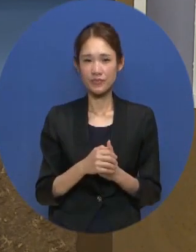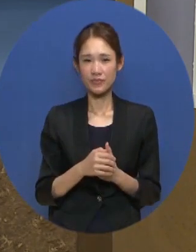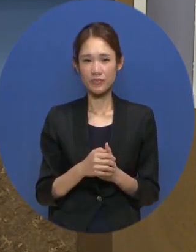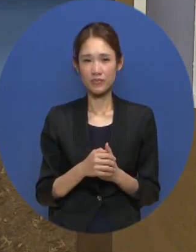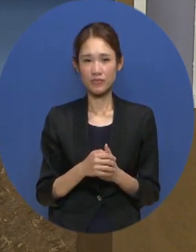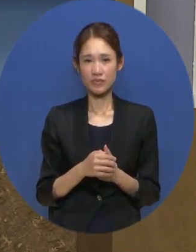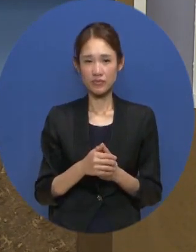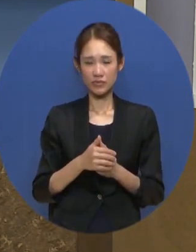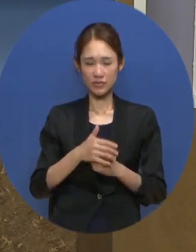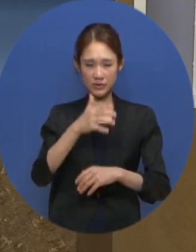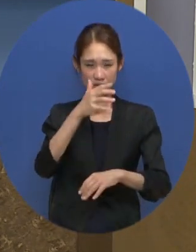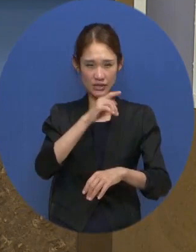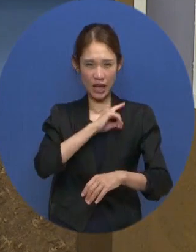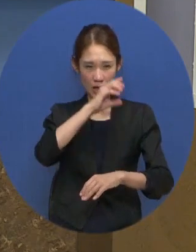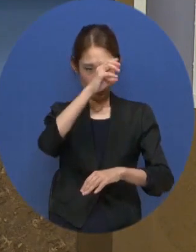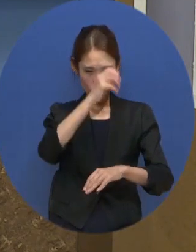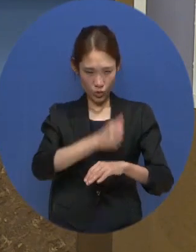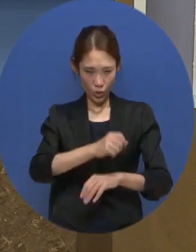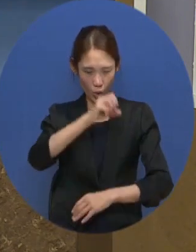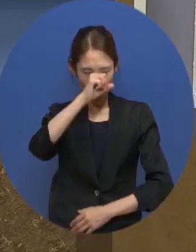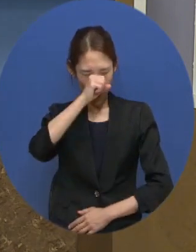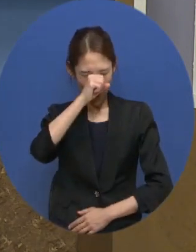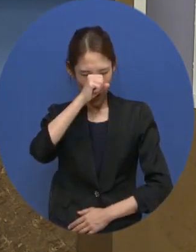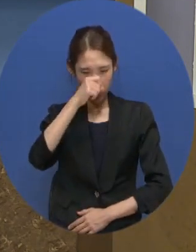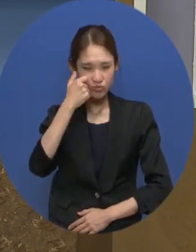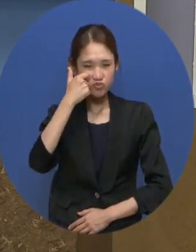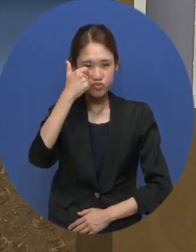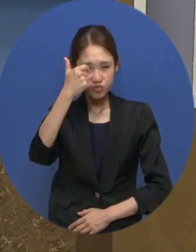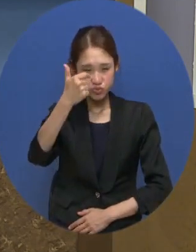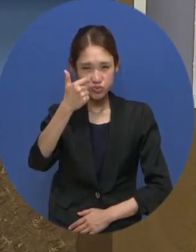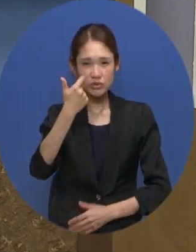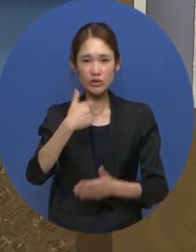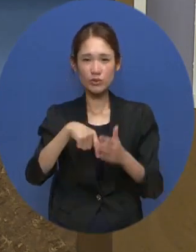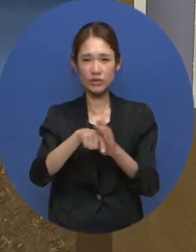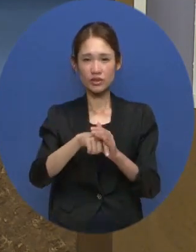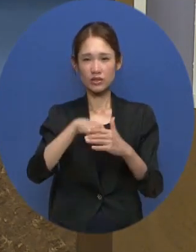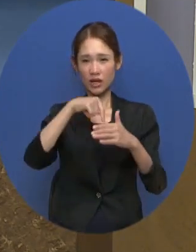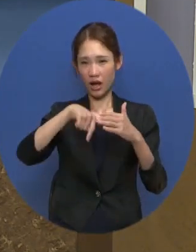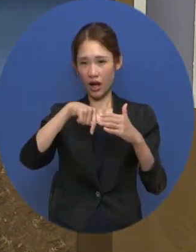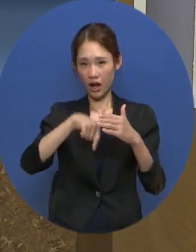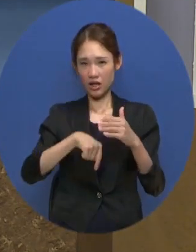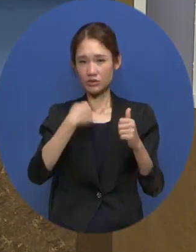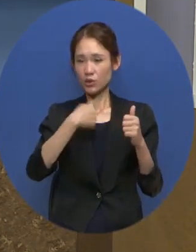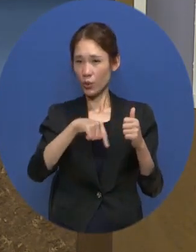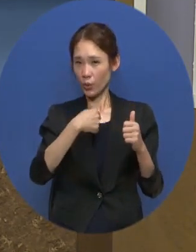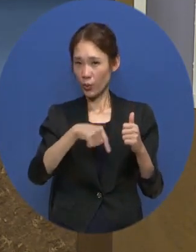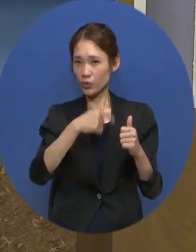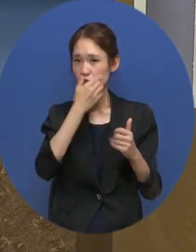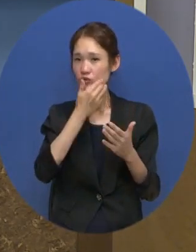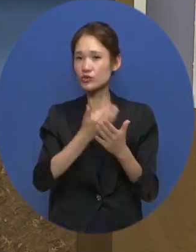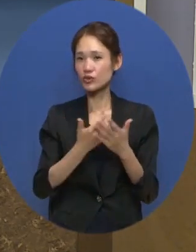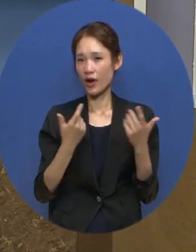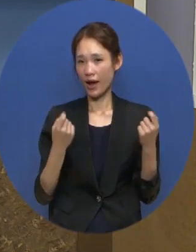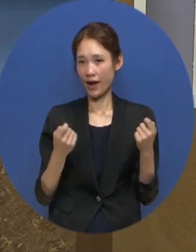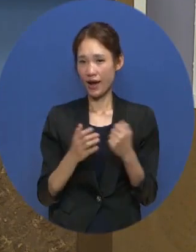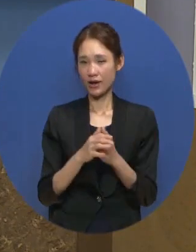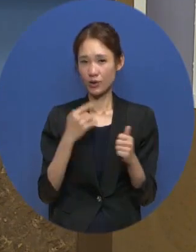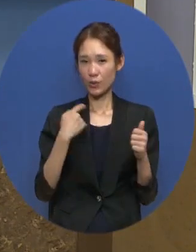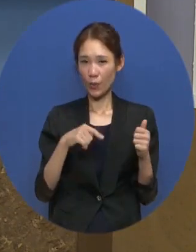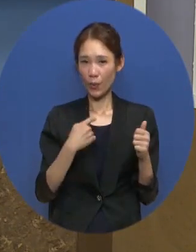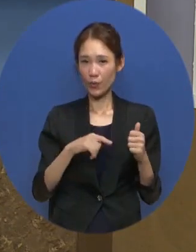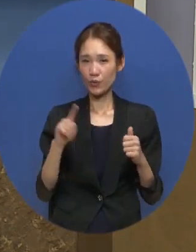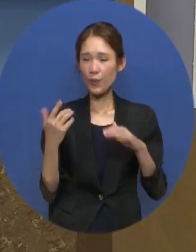그렇다면 최적의 모니터링을 위해서는 지속적인 그 내부에서의 교육도 중요할 것 같은데 네. 교육은